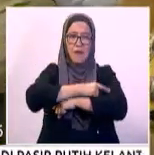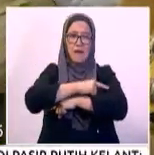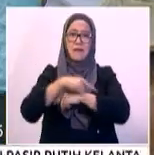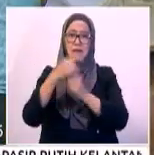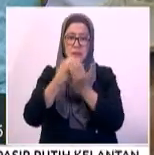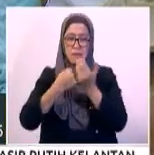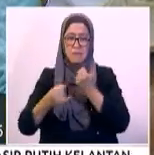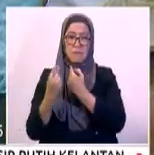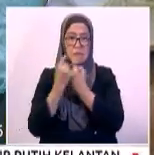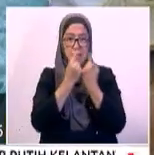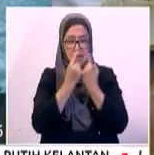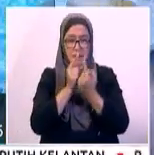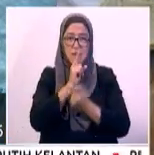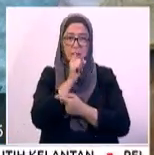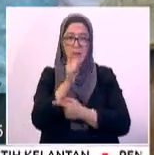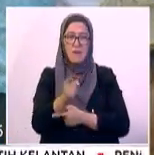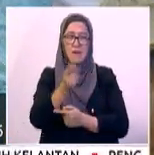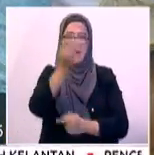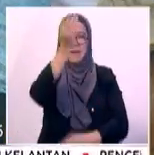sendiri.